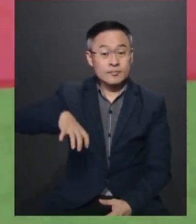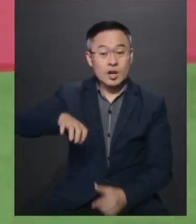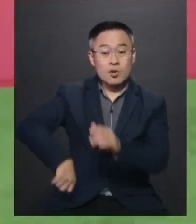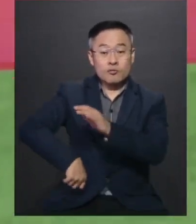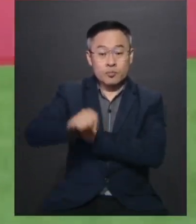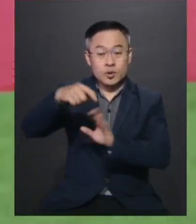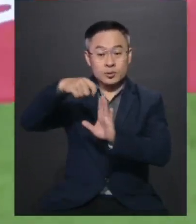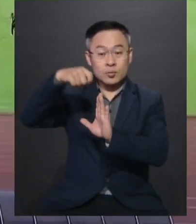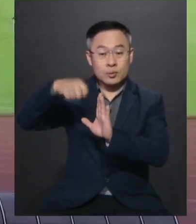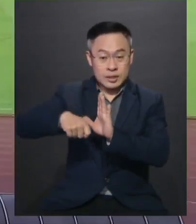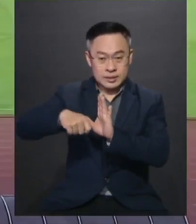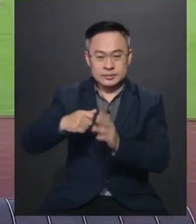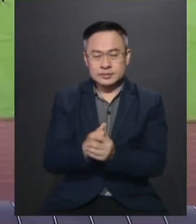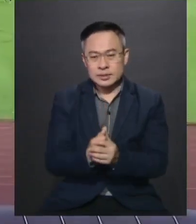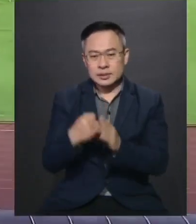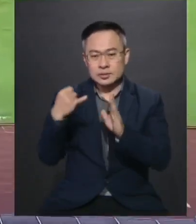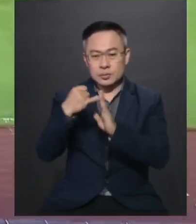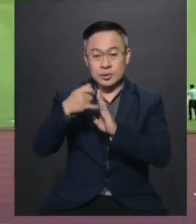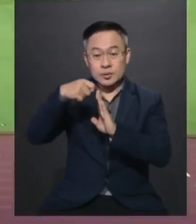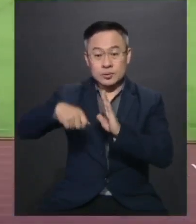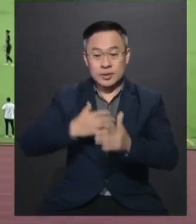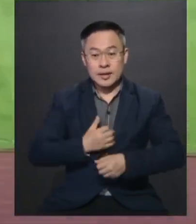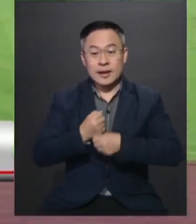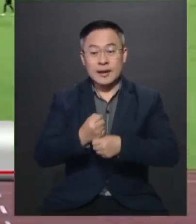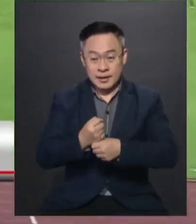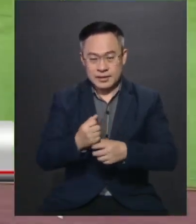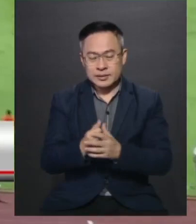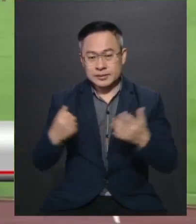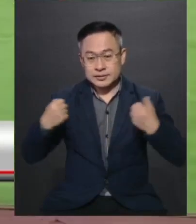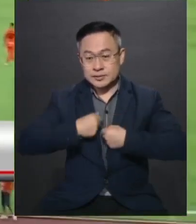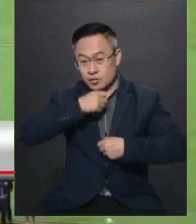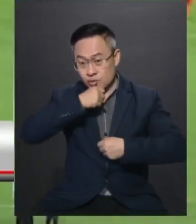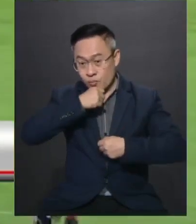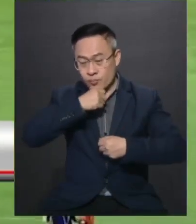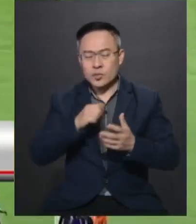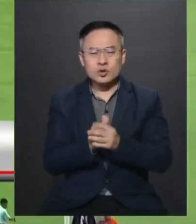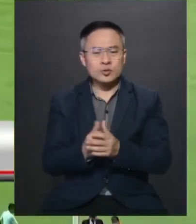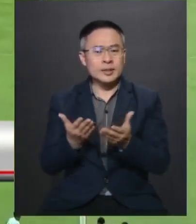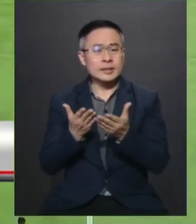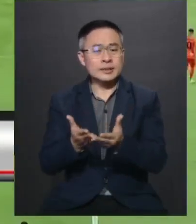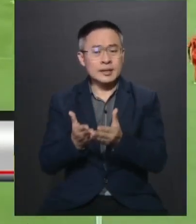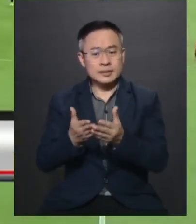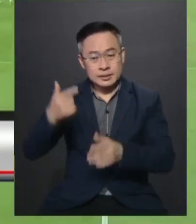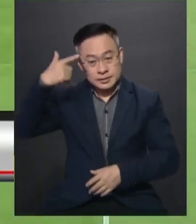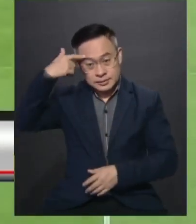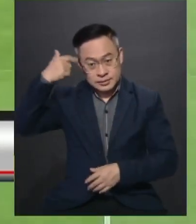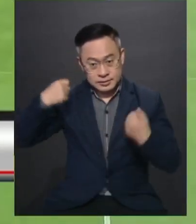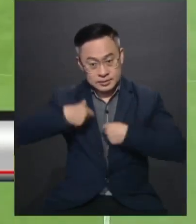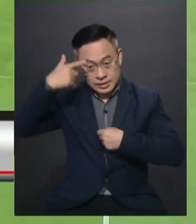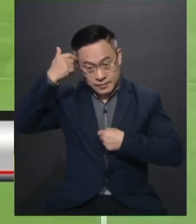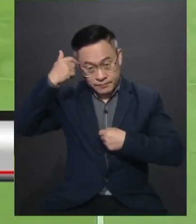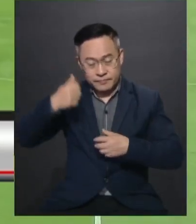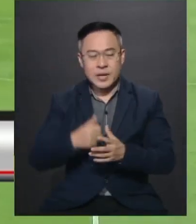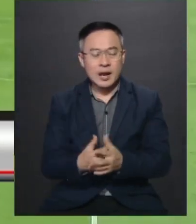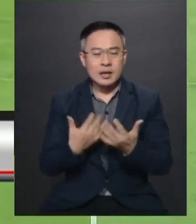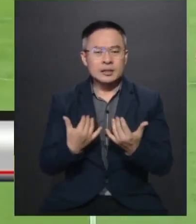เกียรติ 80พรรษาค่ะนครราชสีมา Mazda FCลงสนามมาในชุดสีส้มนะคะรับการมาเยือนของการท่าเรือชุดดำที่ยังมีลุ้นพื้นที่เอฟซี